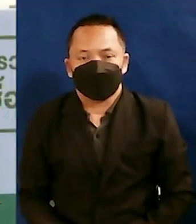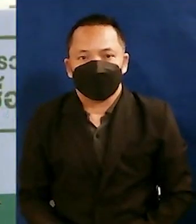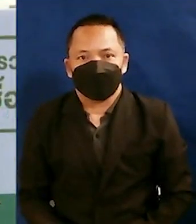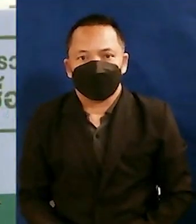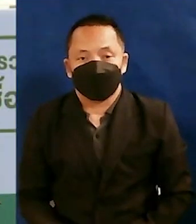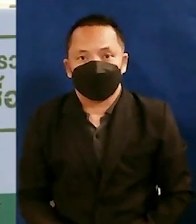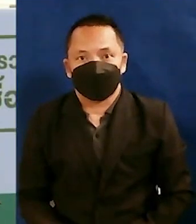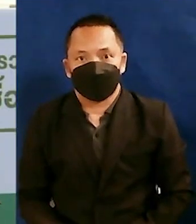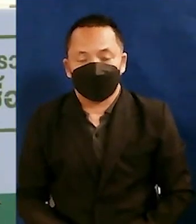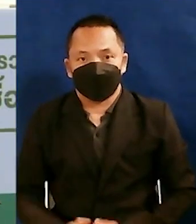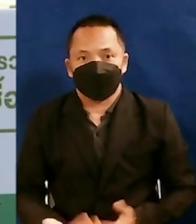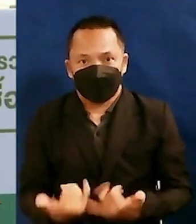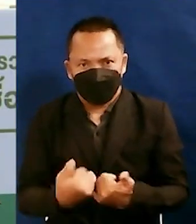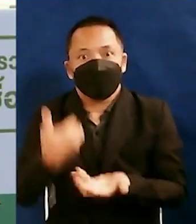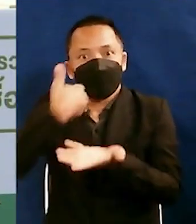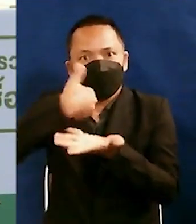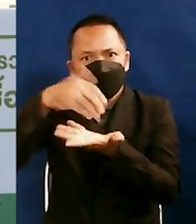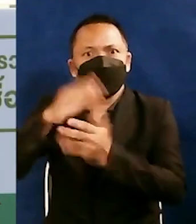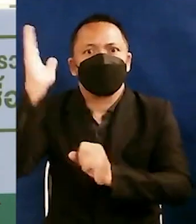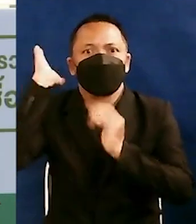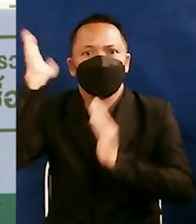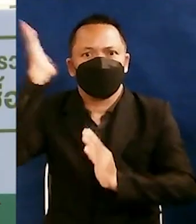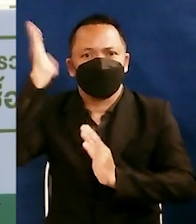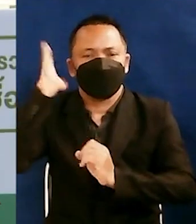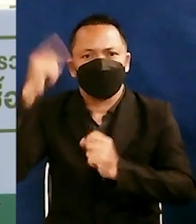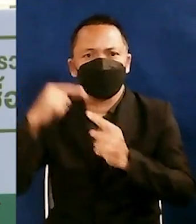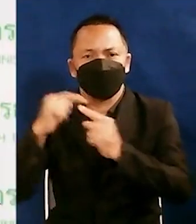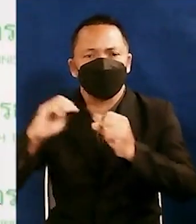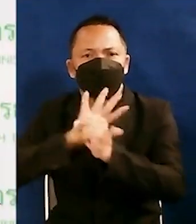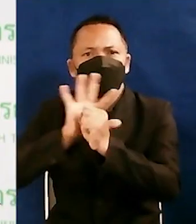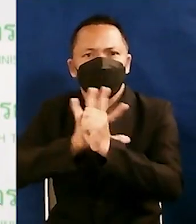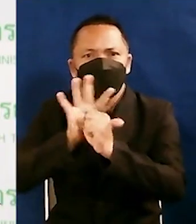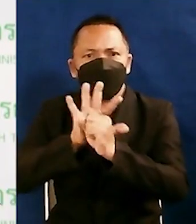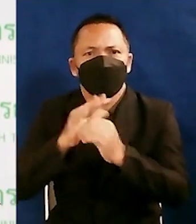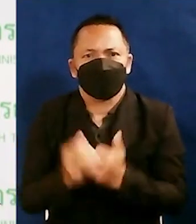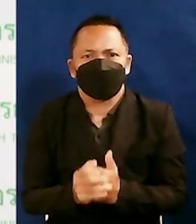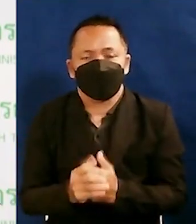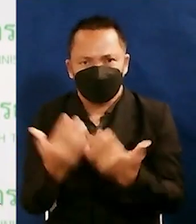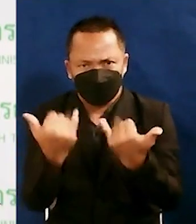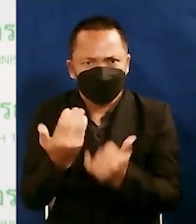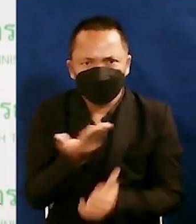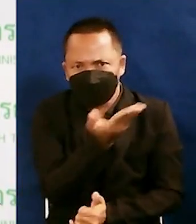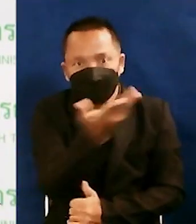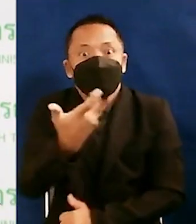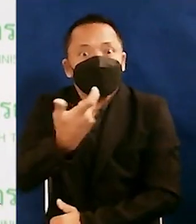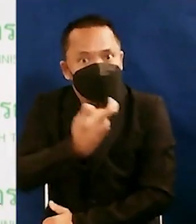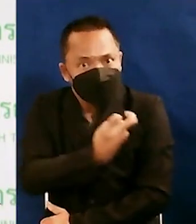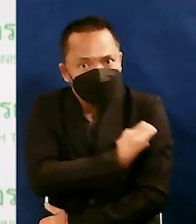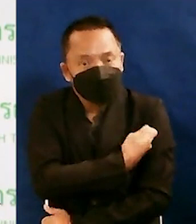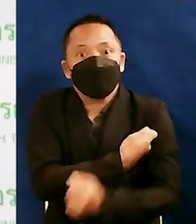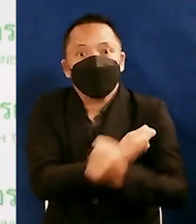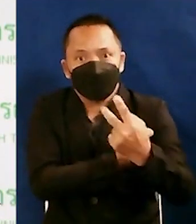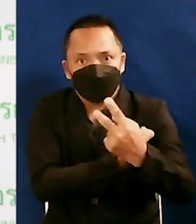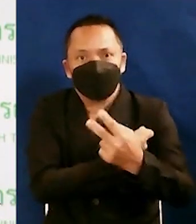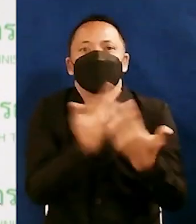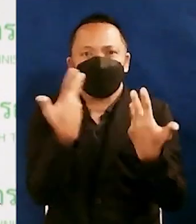และก่อนจะจากกันไปนะคะมีข้อมูลประชาสัมพันธ์เล็กน้อยเกี่ยวกับโควิด-19 ค่ะตอนนี้หลายท่านฉีดวัคซีน2เข็มแล้